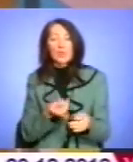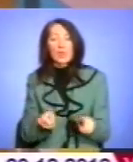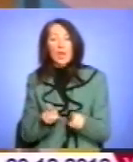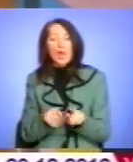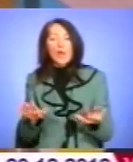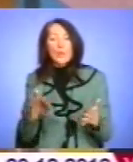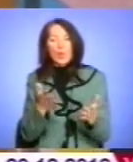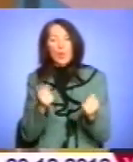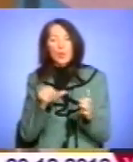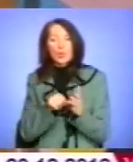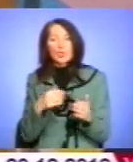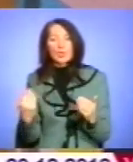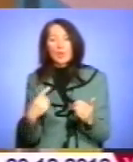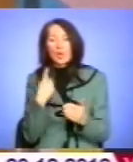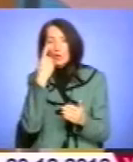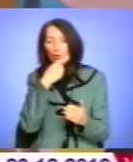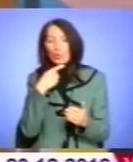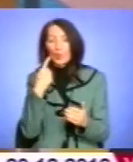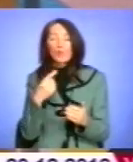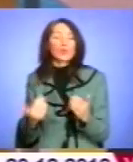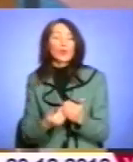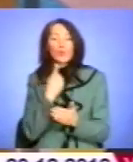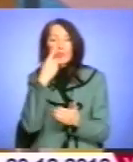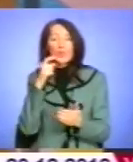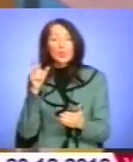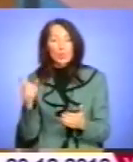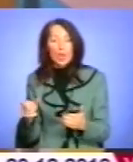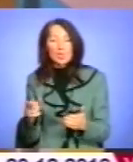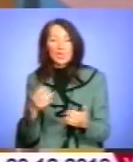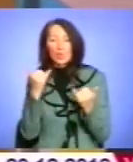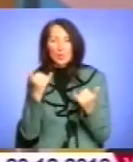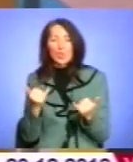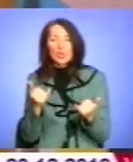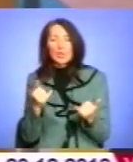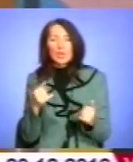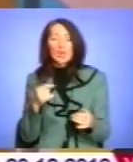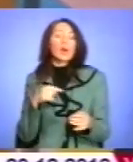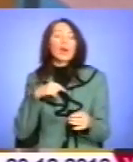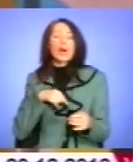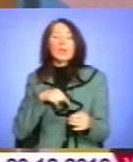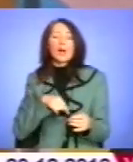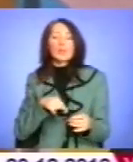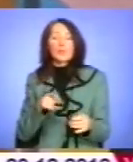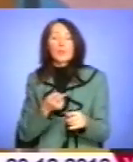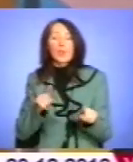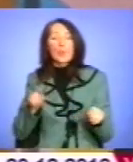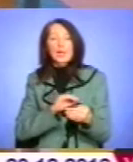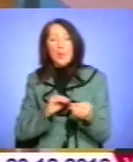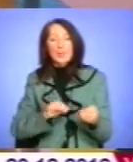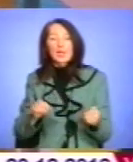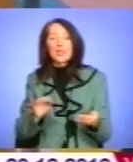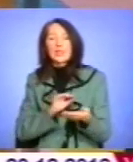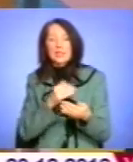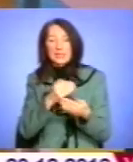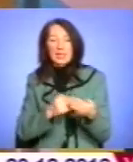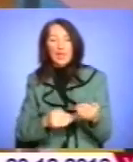і нові персонажі, тобто вже не сучасний лад. Звичайно, хочу сказати, що при створенні сценарії допомагають і батьки,